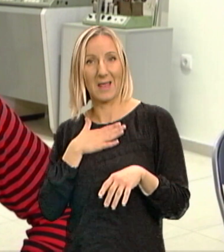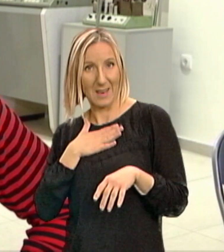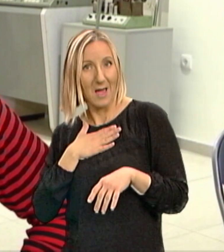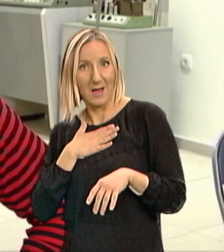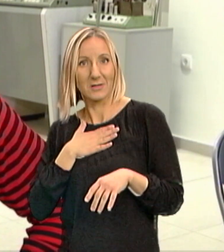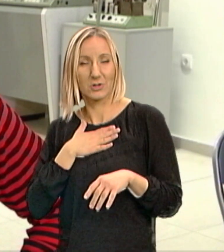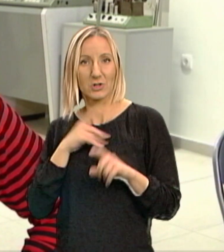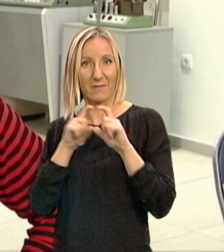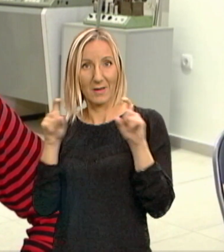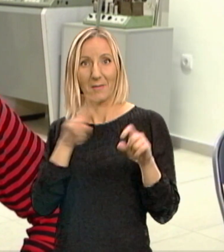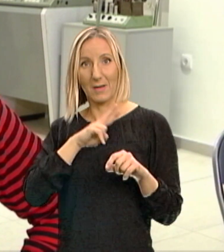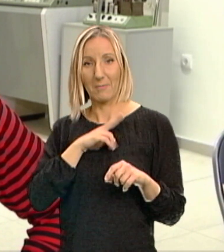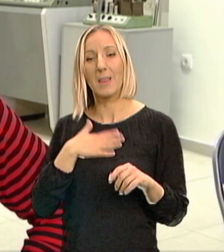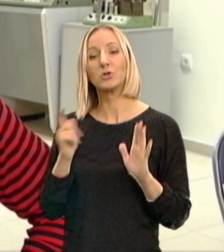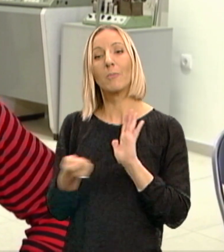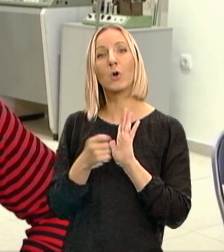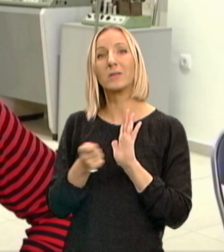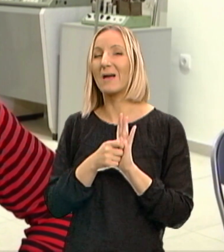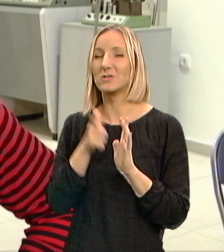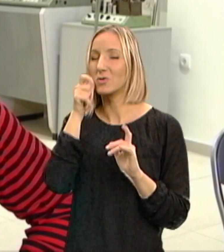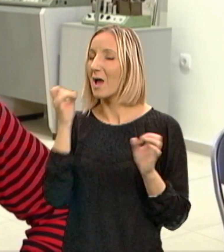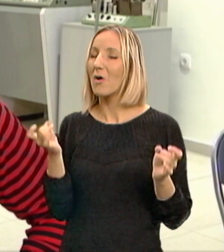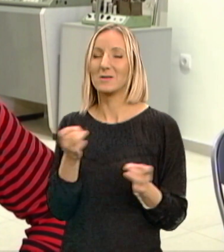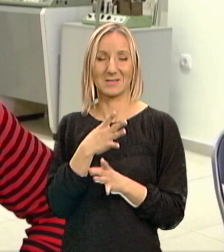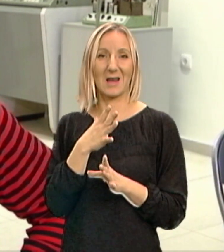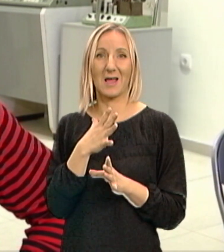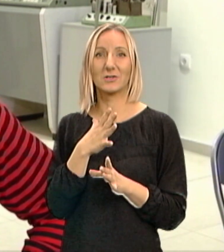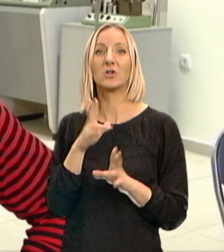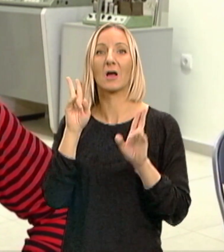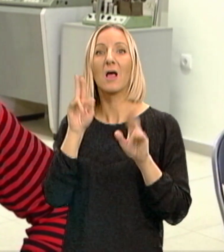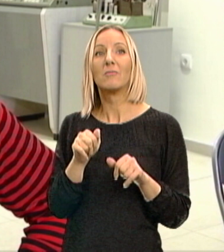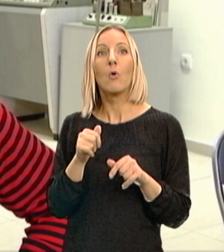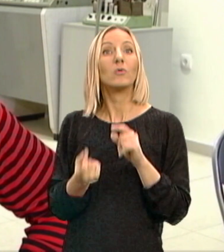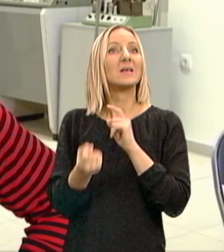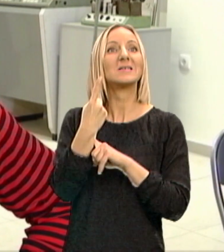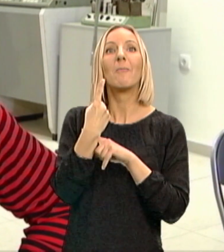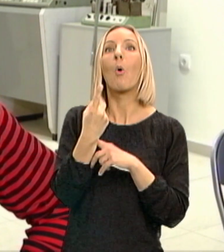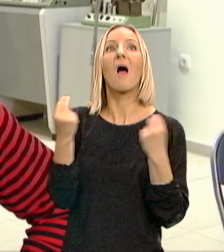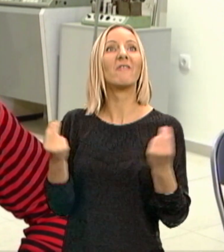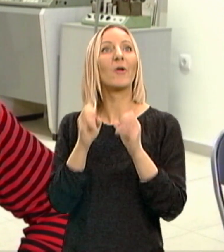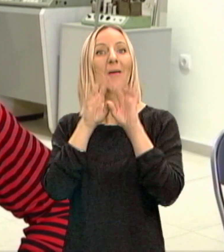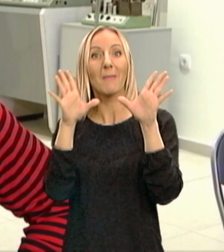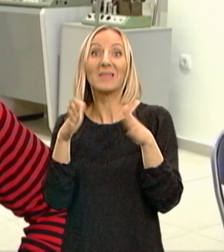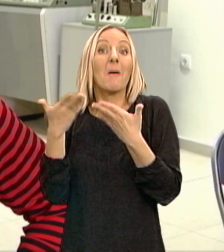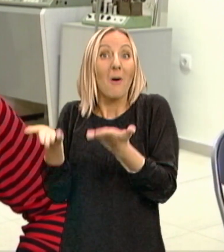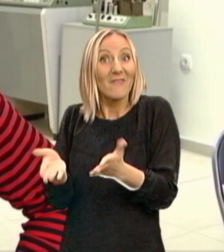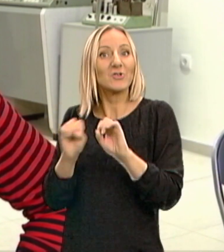mislim, uvek jako srećni kada mogu da dođu u opštu situaciju da se pojave negde u javnom prostoru pa i u vašoj emisiji, jer im to na